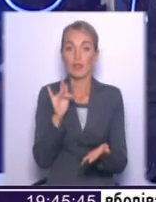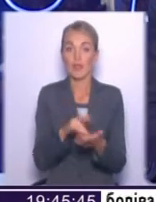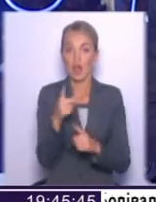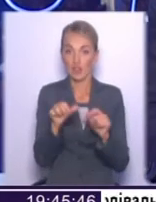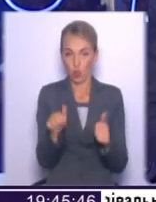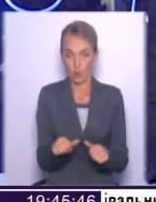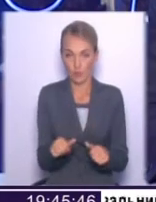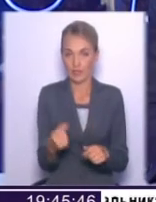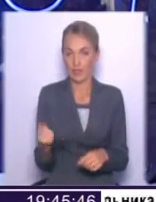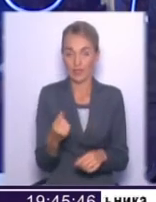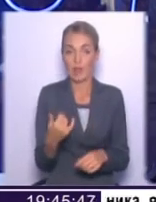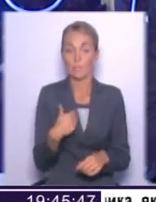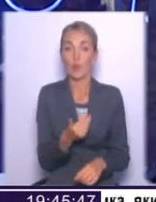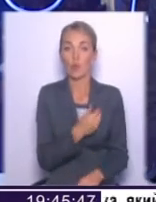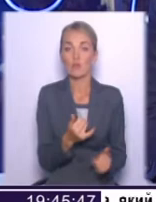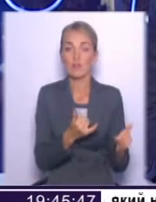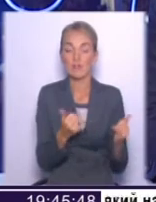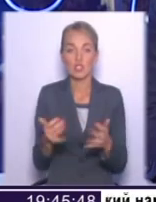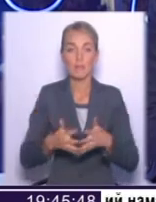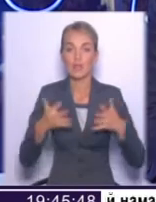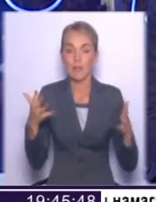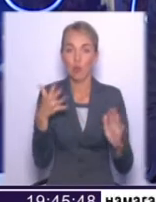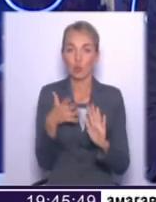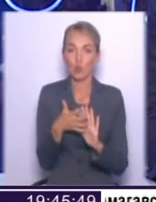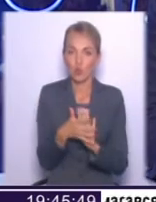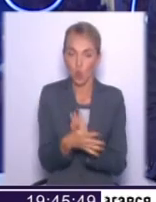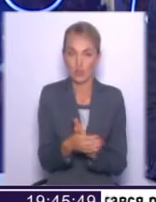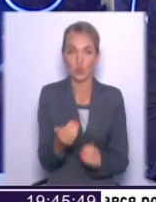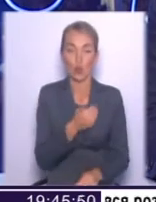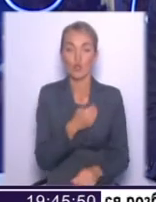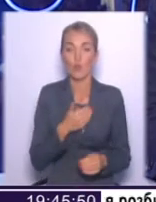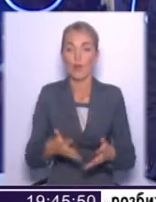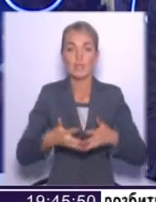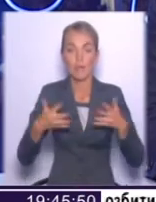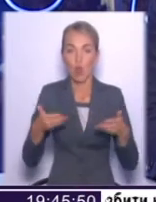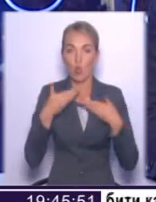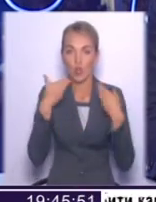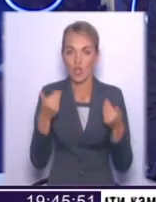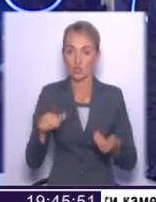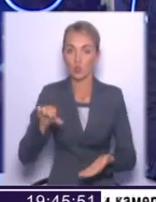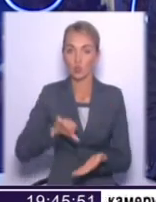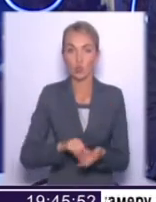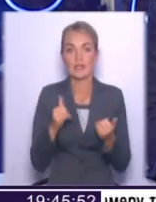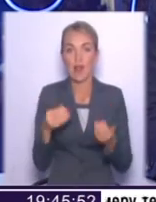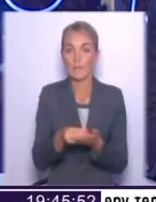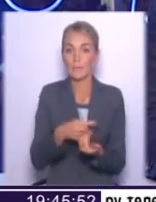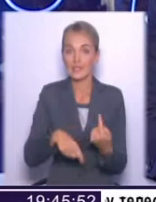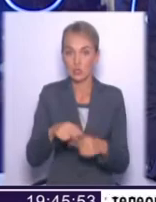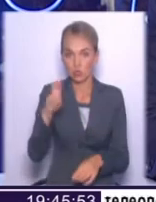нас триєдина. Ми хочемо забезпечити максимальну прозорість, ми хочемо максимально полегшити участь